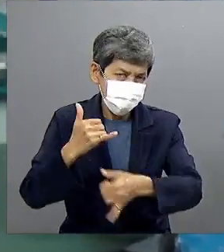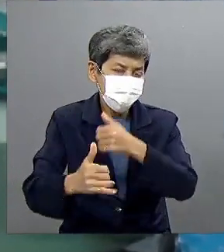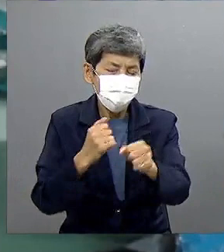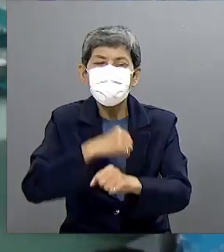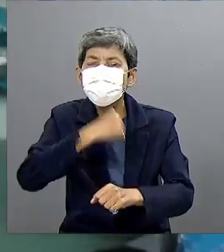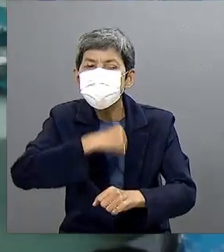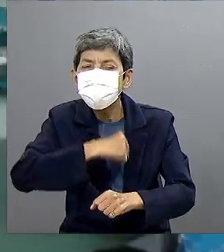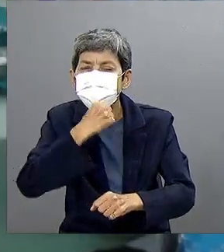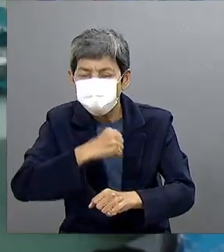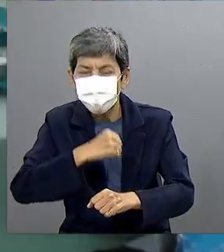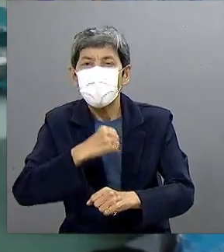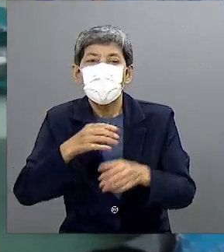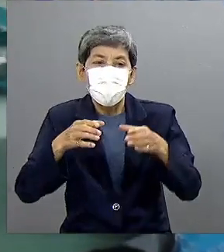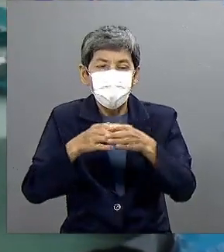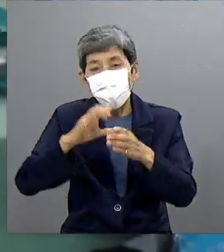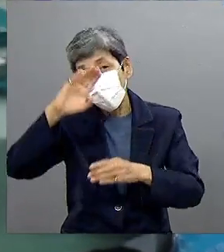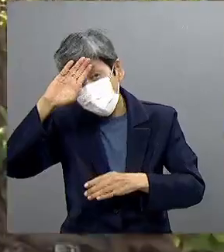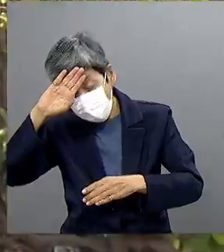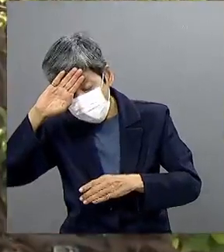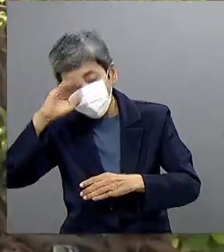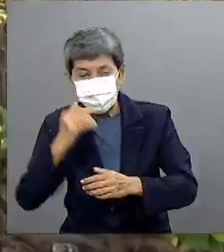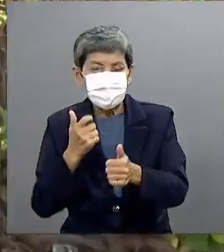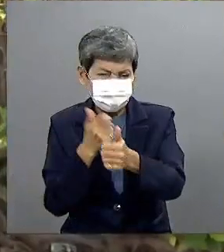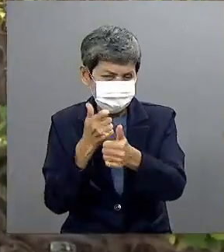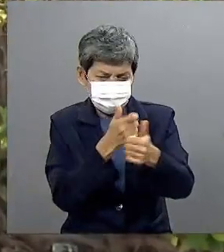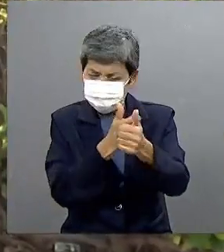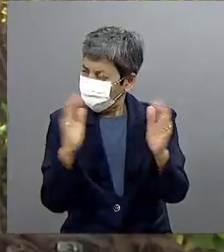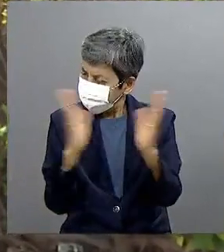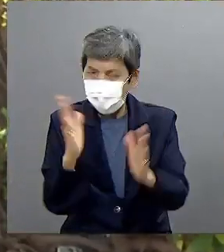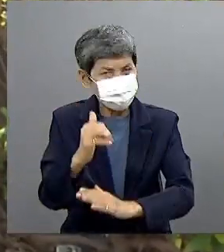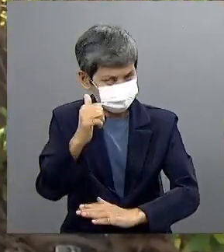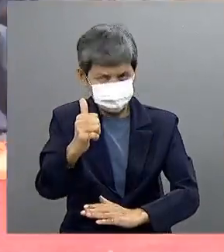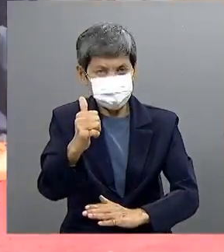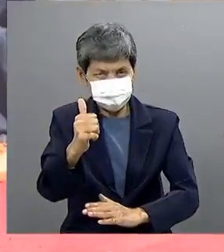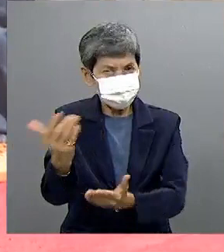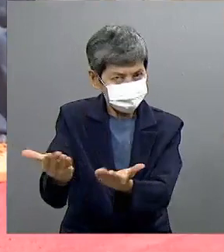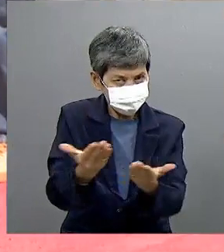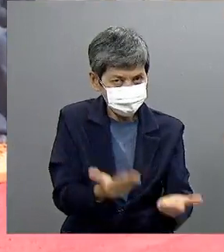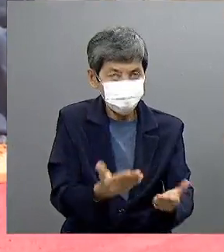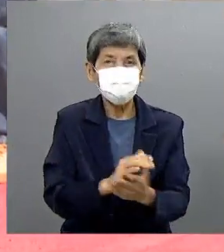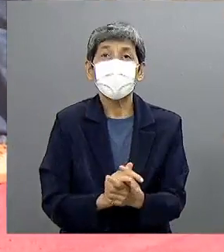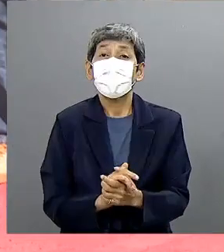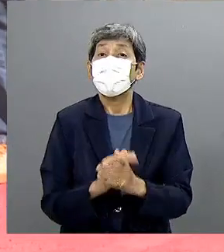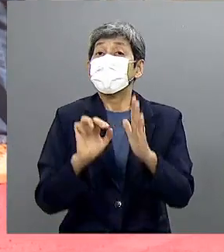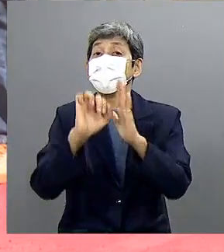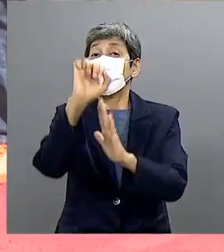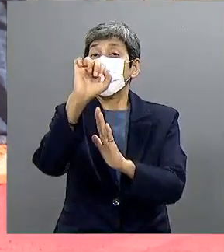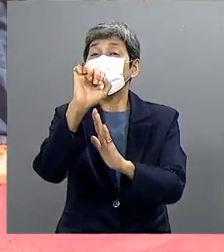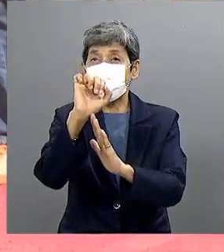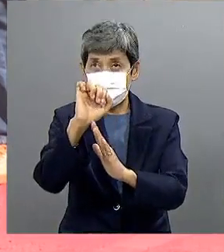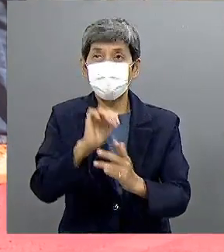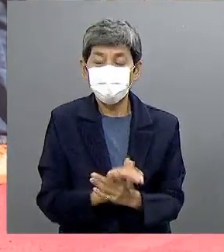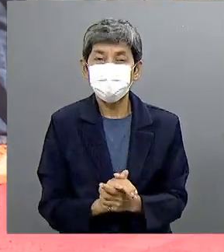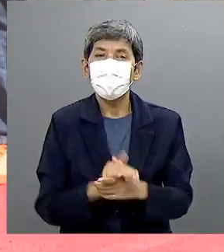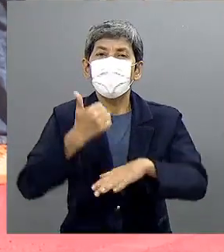แล้วก็กลุ่ม608มาฉีดวัคซีนเยอะๆนะครับ เช่นเดียวกับที่จังหวัดเชียงใหม่นายประจนปรัชกูลผู้ว่าราชการ